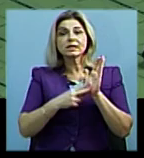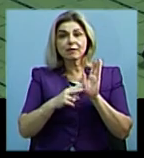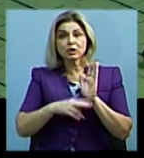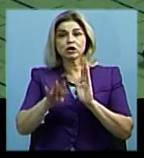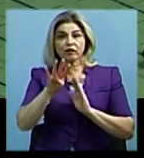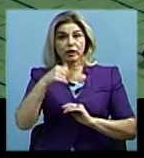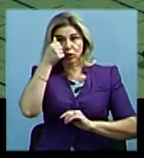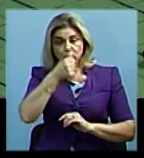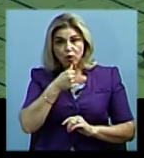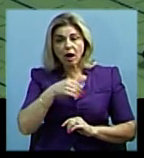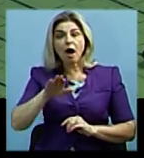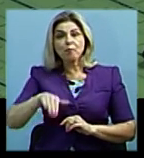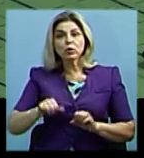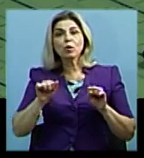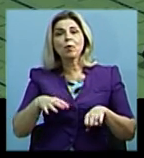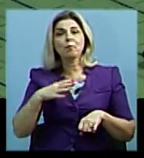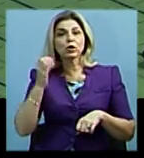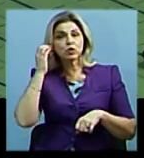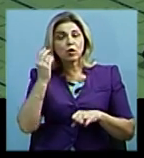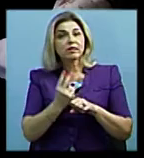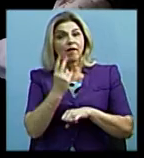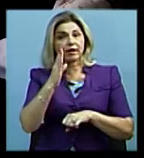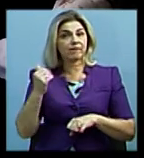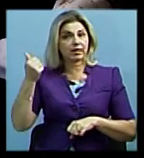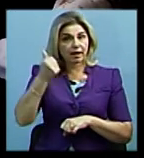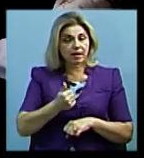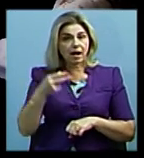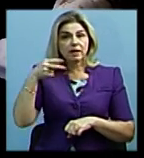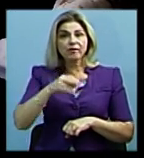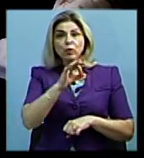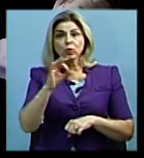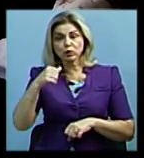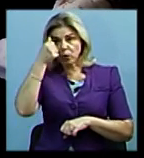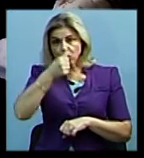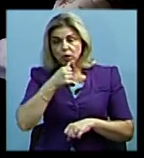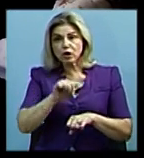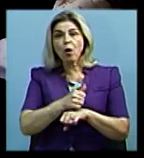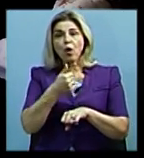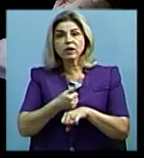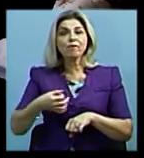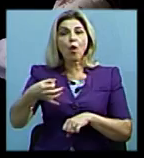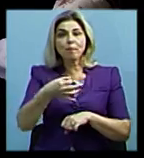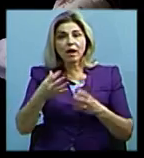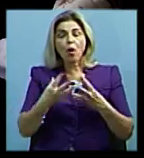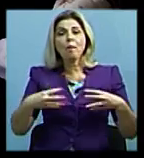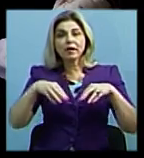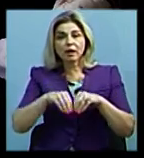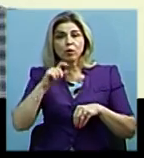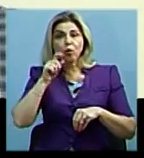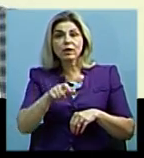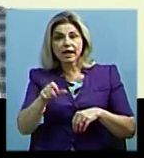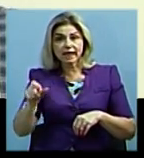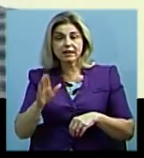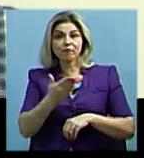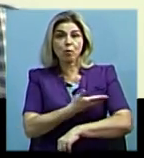року. Потім її можна було слухати вже двічі на тиждень. У 2000 році голова Ольштинського відділу об'єднання українців у Польщі Степан